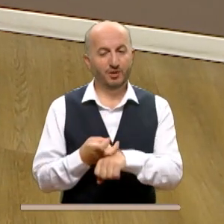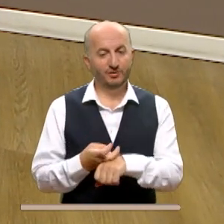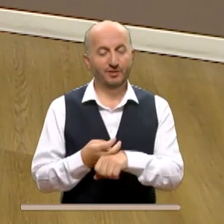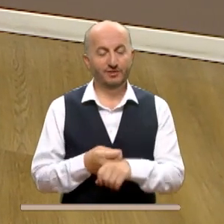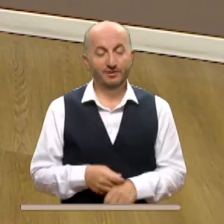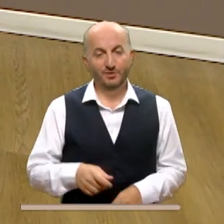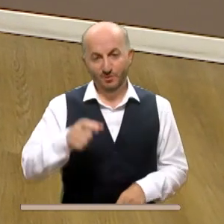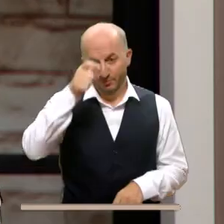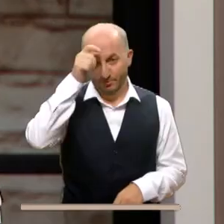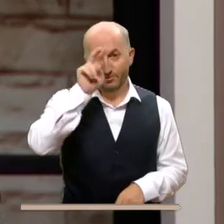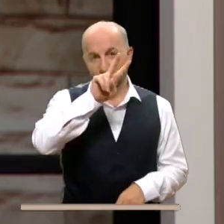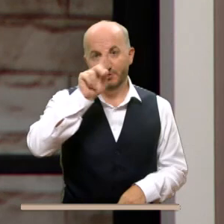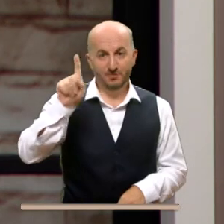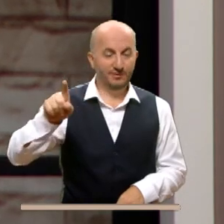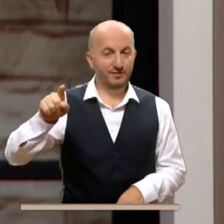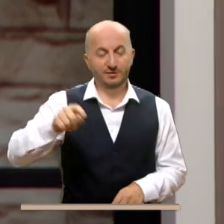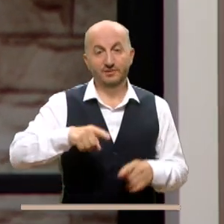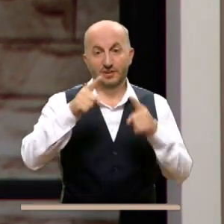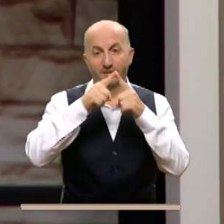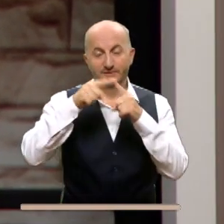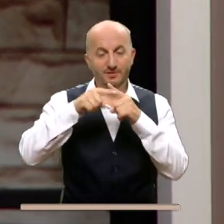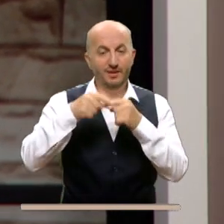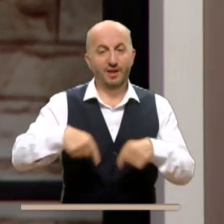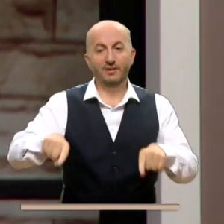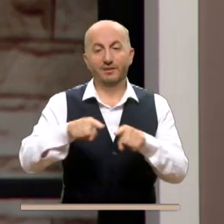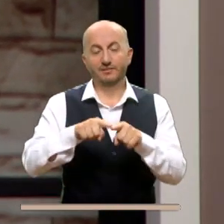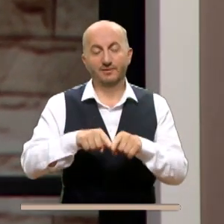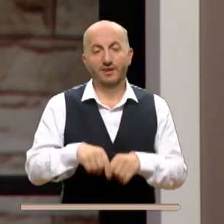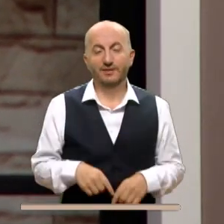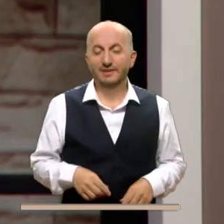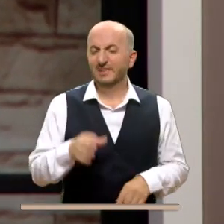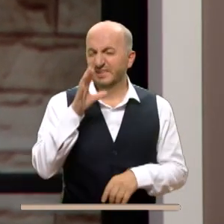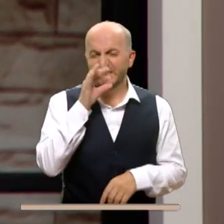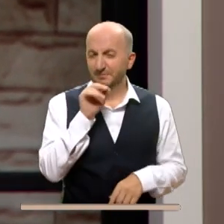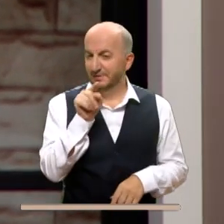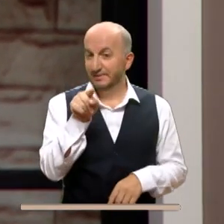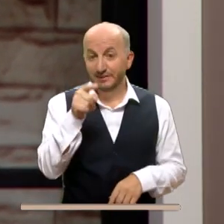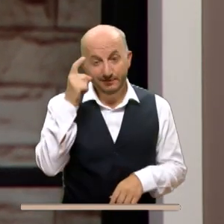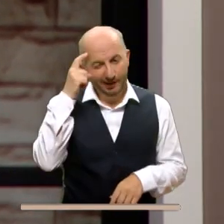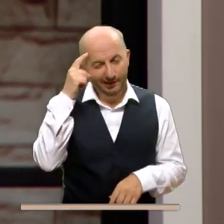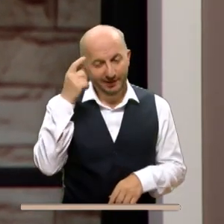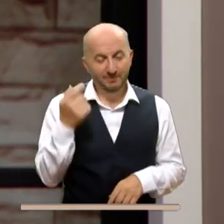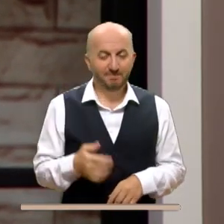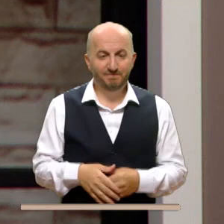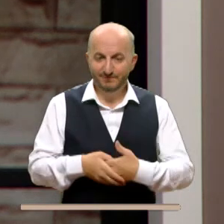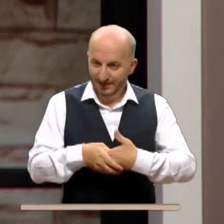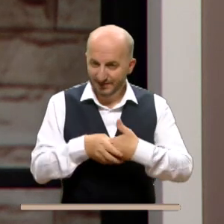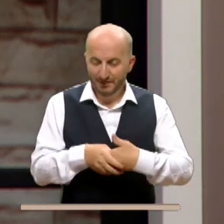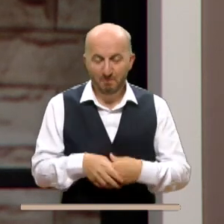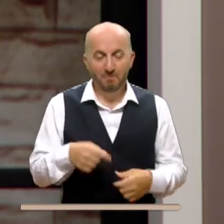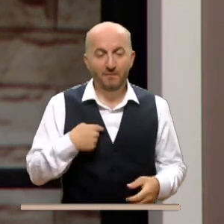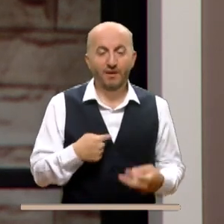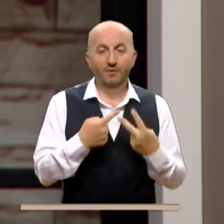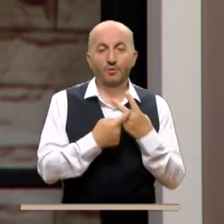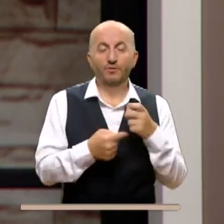Evet. Türkiye 21.sin sayısal alanda. Yunus Emre Kök kimdir? Seni bir tanıyalım mı önce? Tabii, ben Yunus Emre